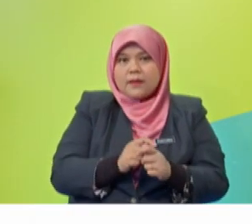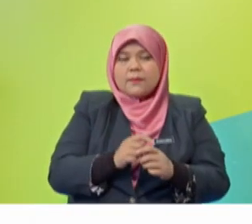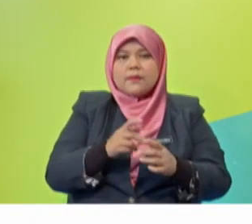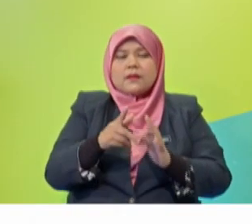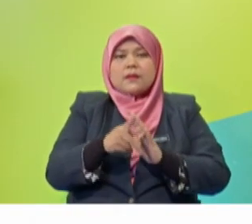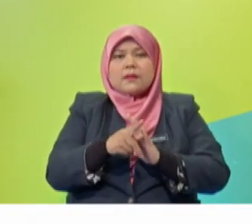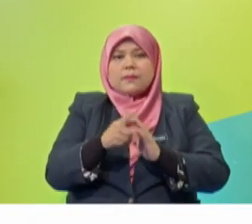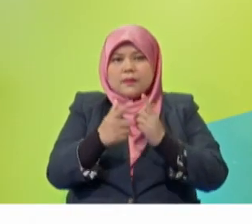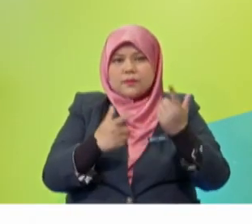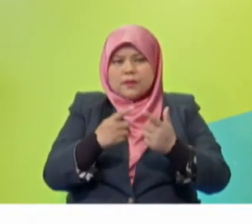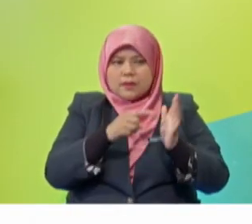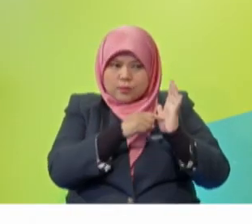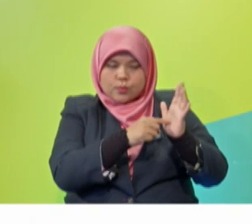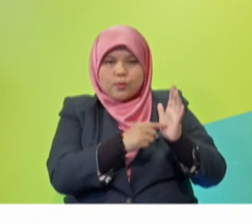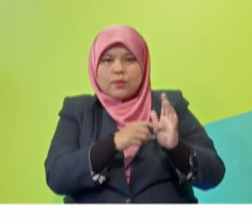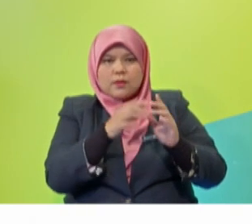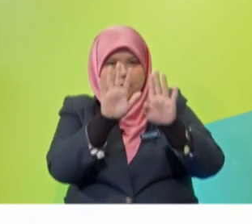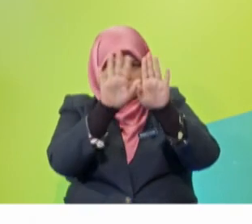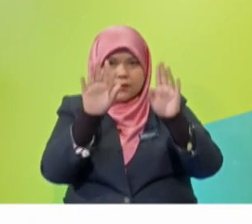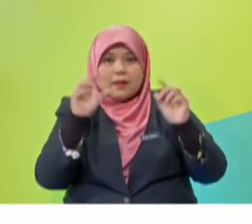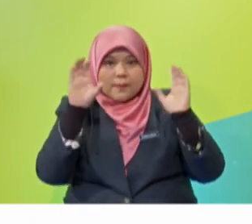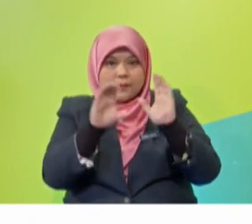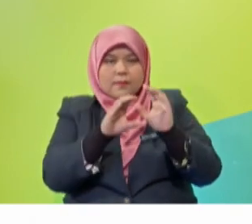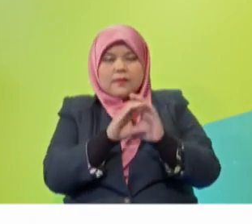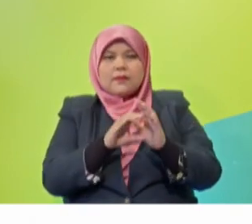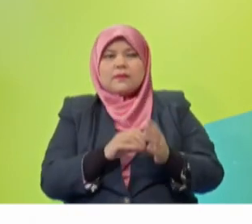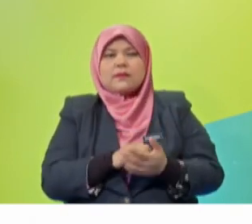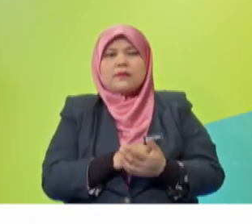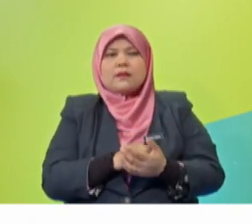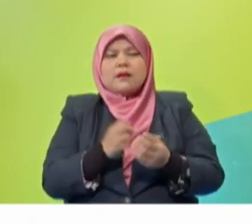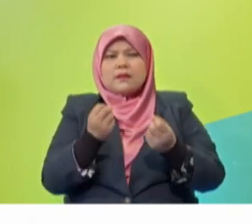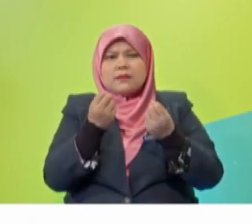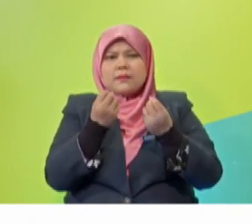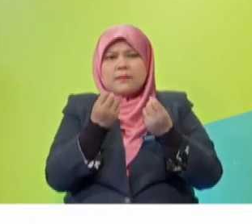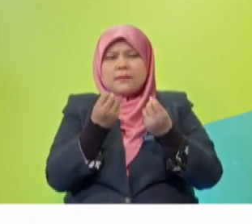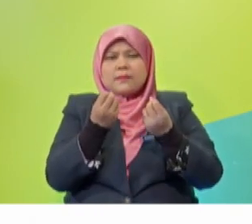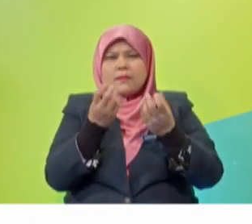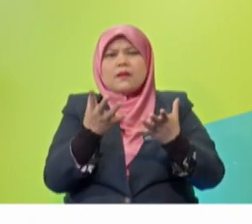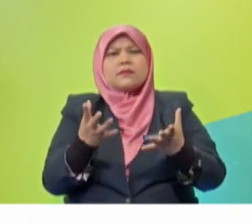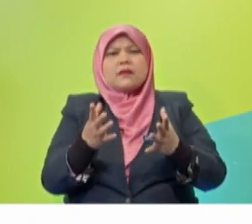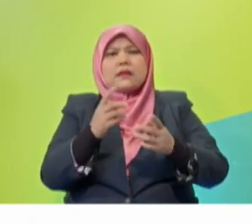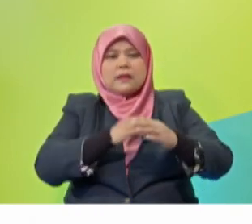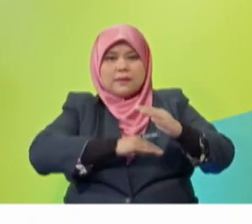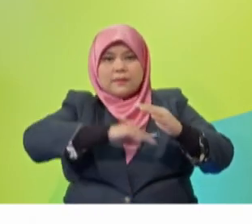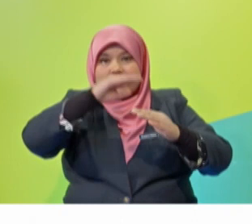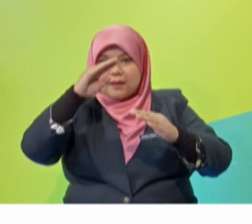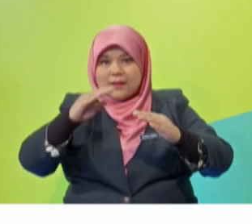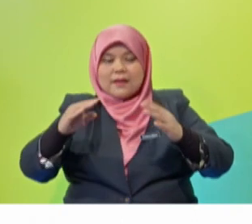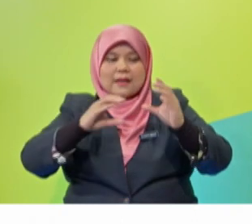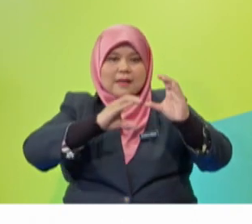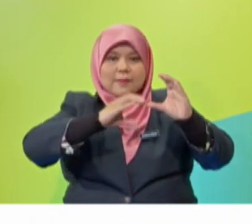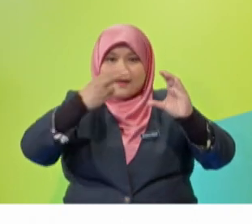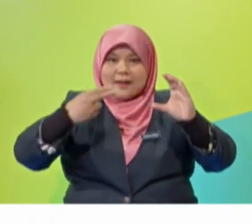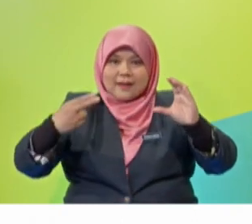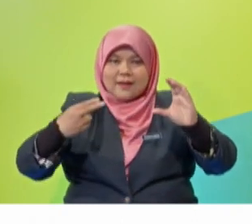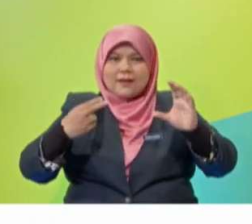tunjuk dekat skrin. Okey. Dia sebenarnya pelancongan tu kalau kita tengok kan, ada pelancongan tanah tinggi kan? Contohnya Cameron Highland.